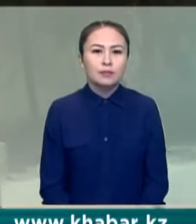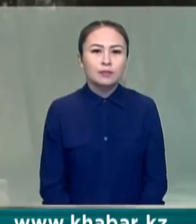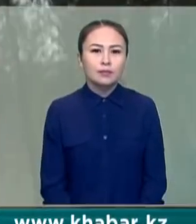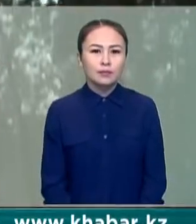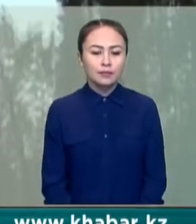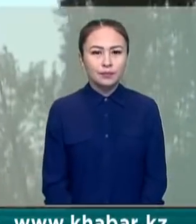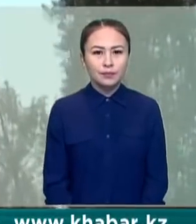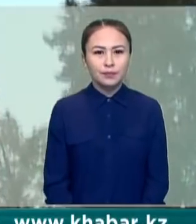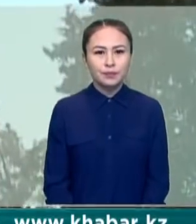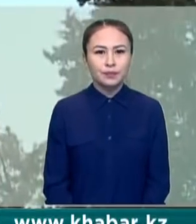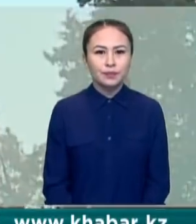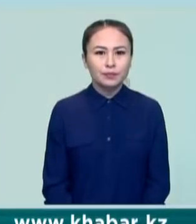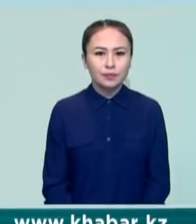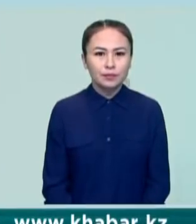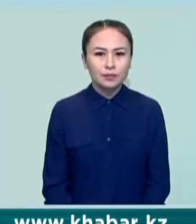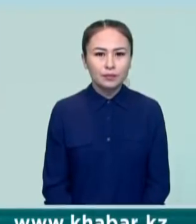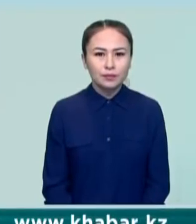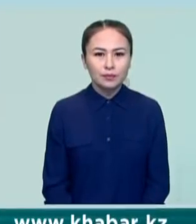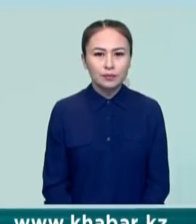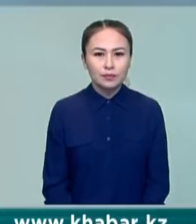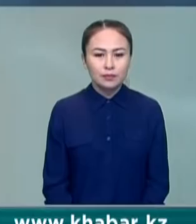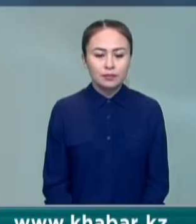Гнатюк, Дмитрий Лукша, Махмуд Махмуди, Иран.